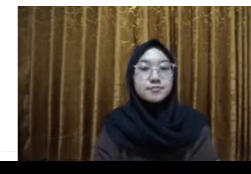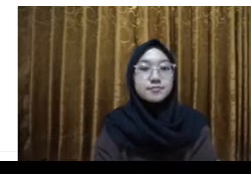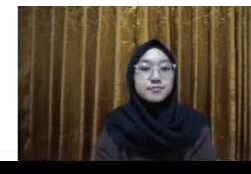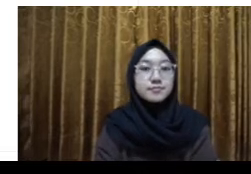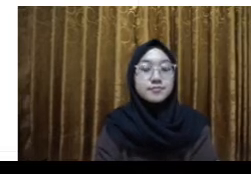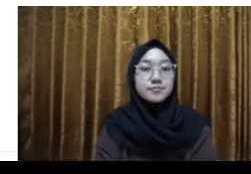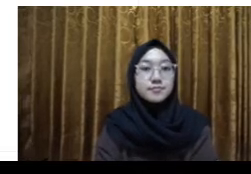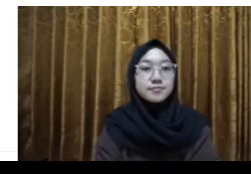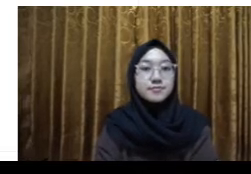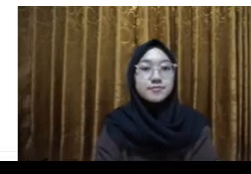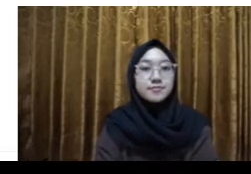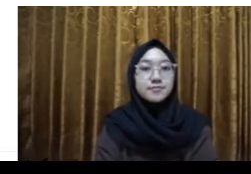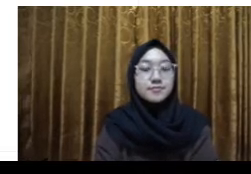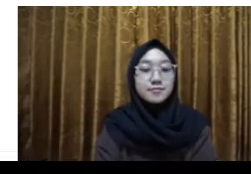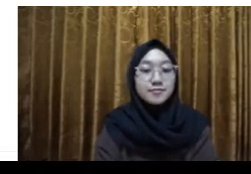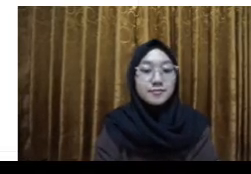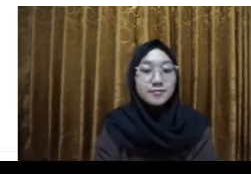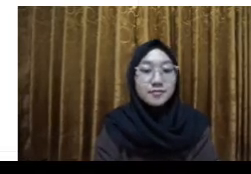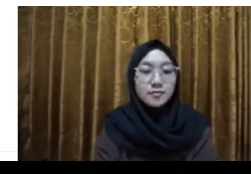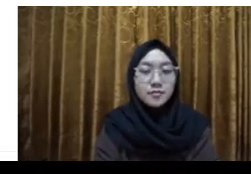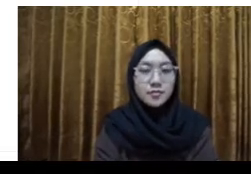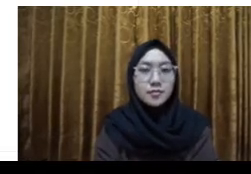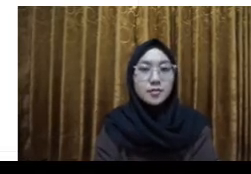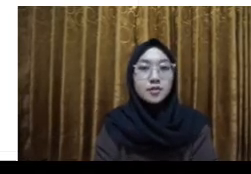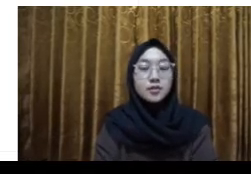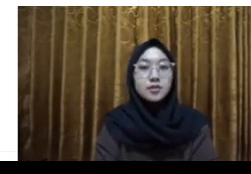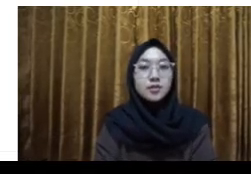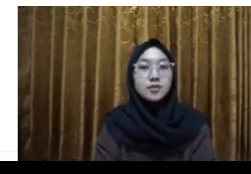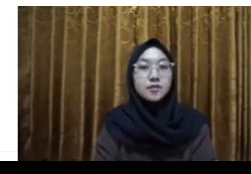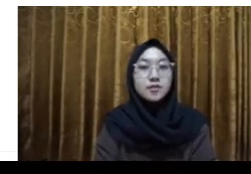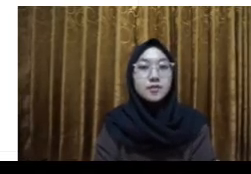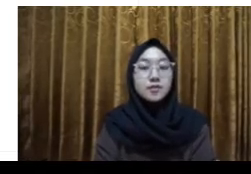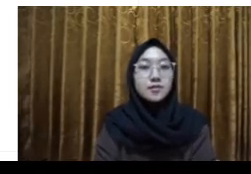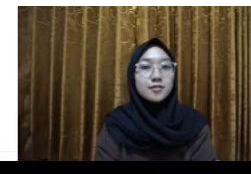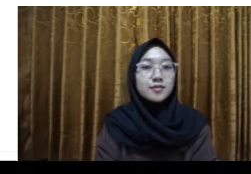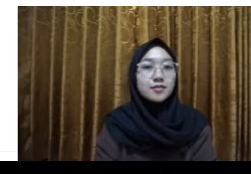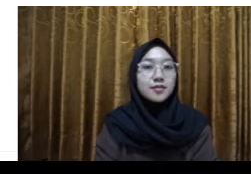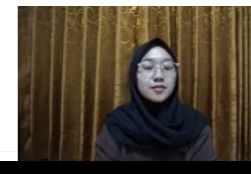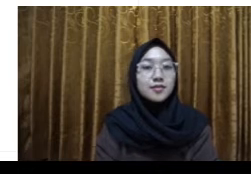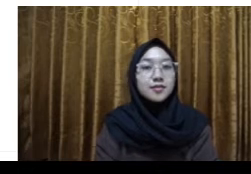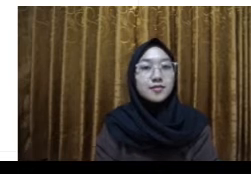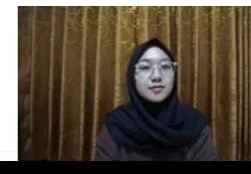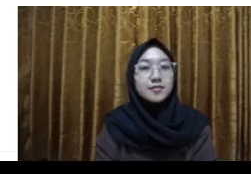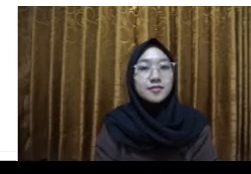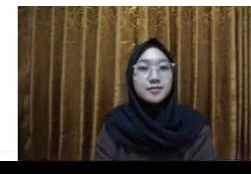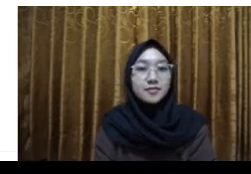section 1 lang Nah, ini hanya dibaca grafik. graphic Kalau memang waktu kita scan